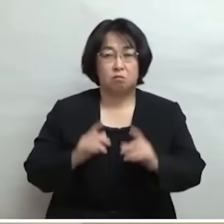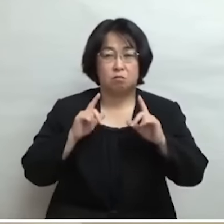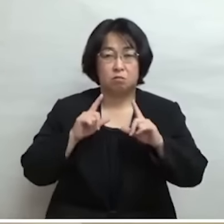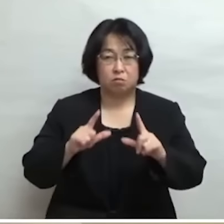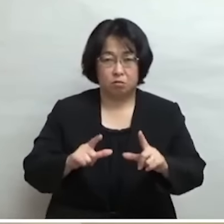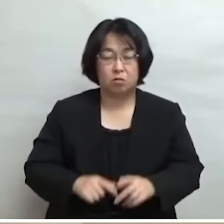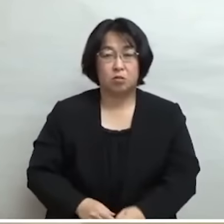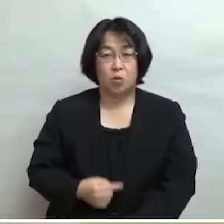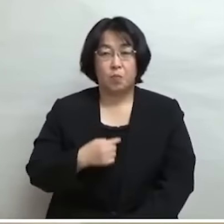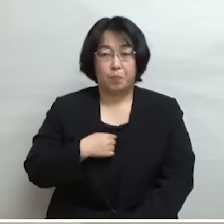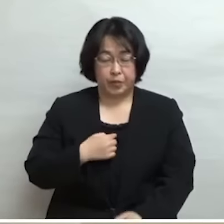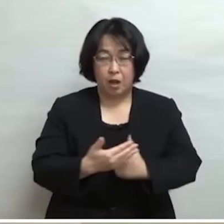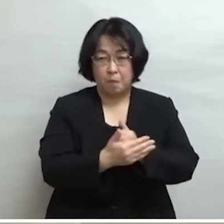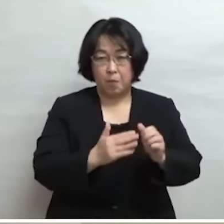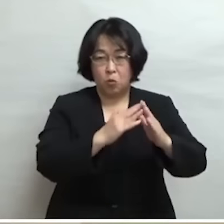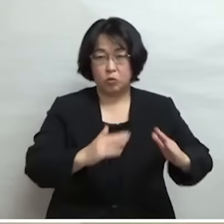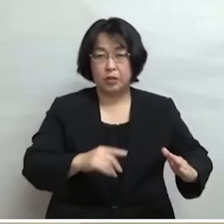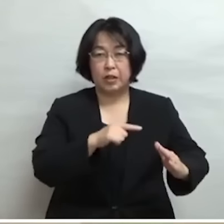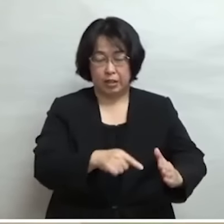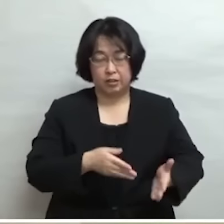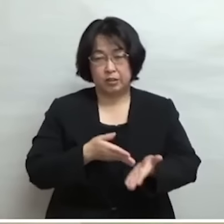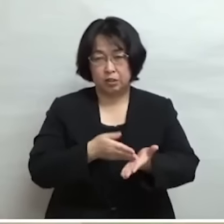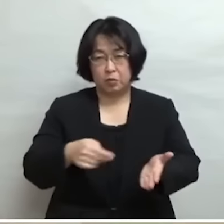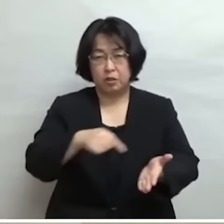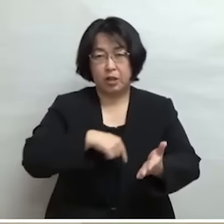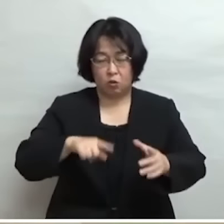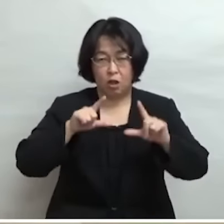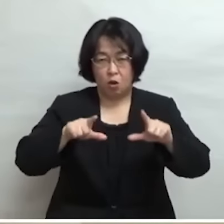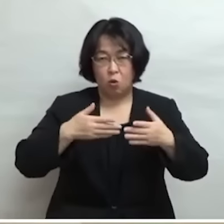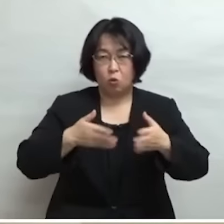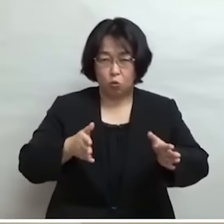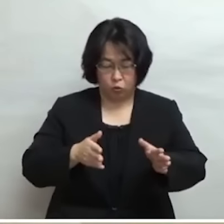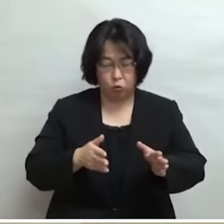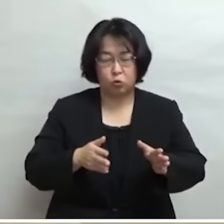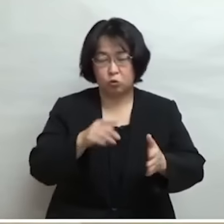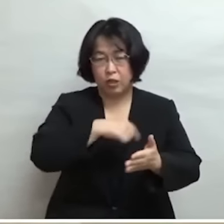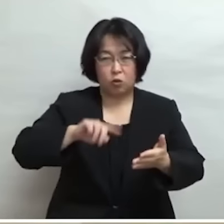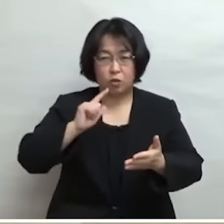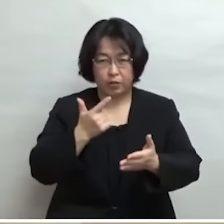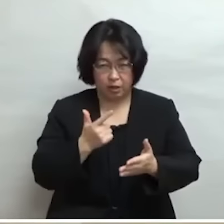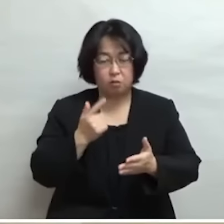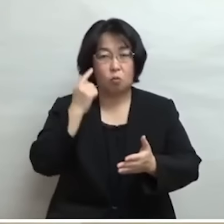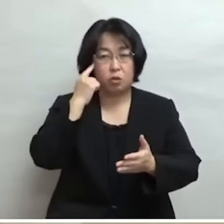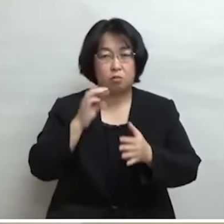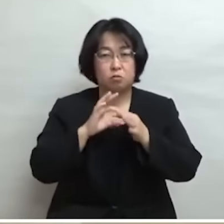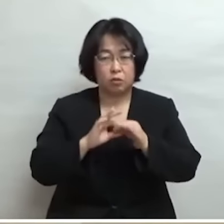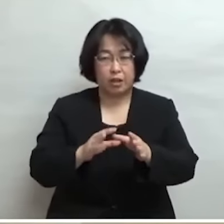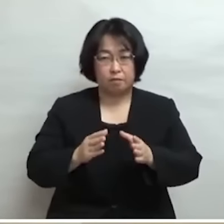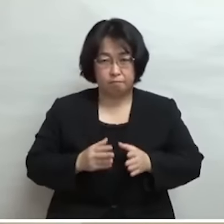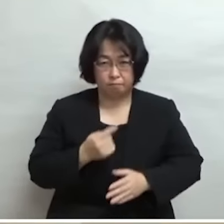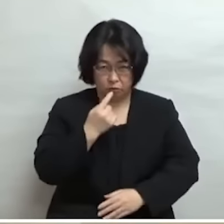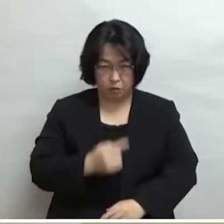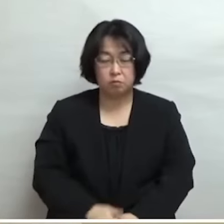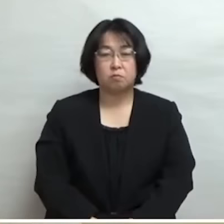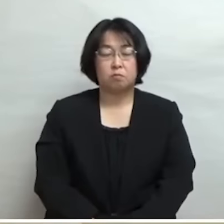ちが守る会に対して説明する内容であって、公表する内容ではないと考えておりますので、この場では差し控えさせていただきたいと思っています。 はい。